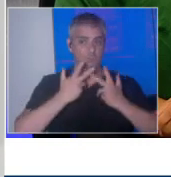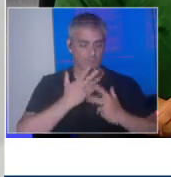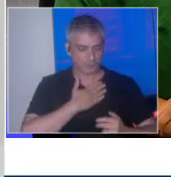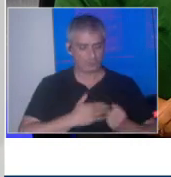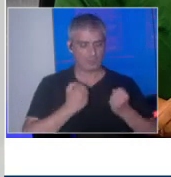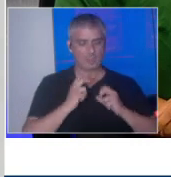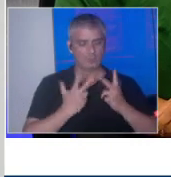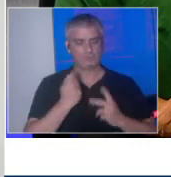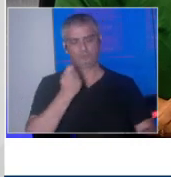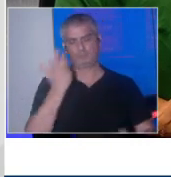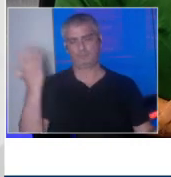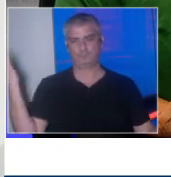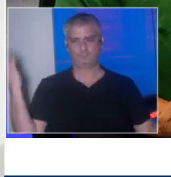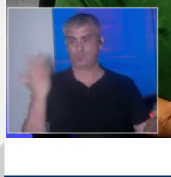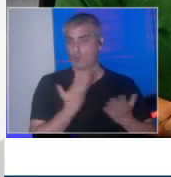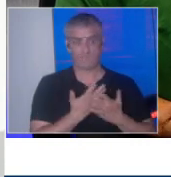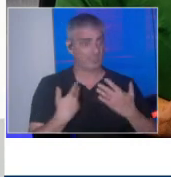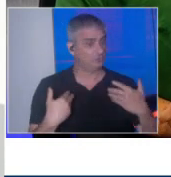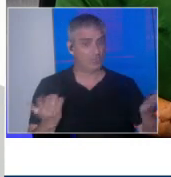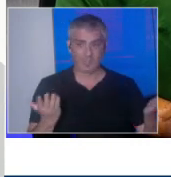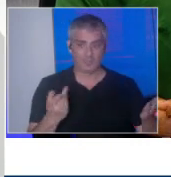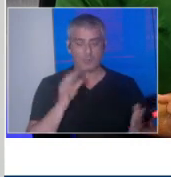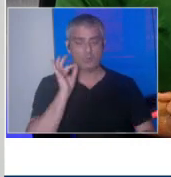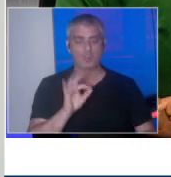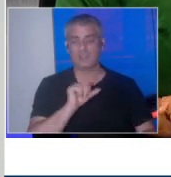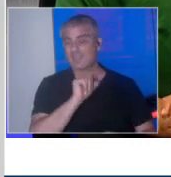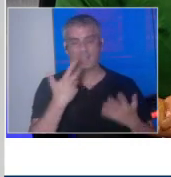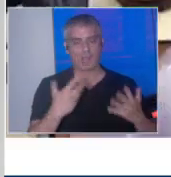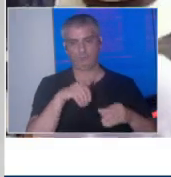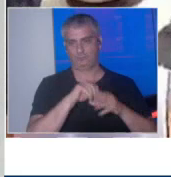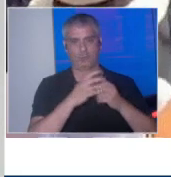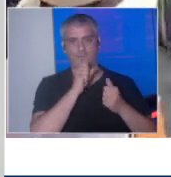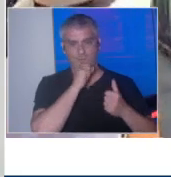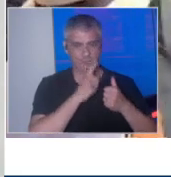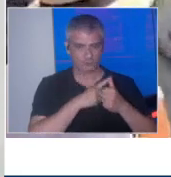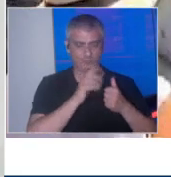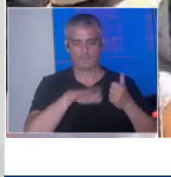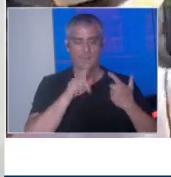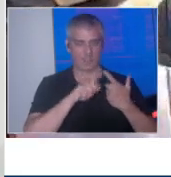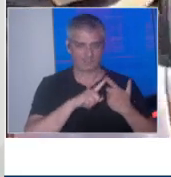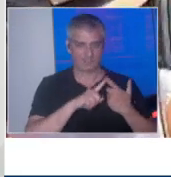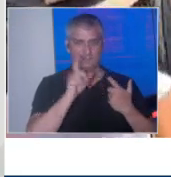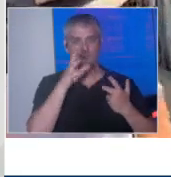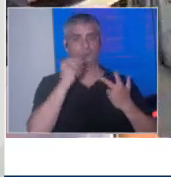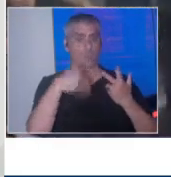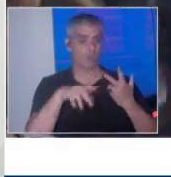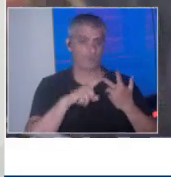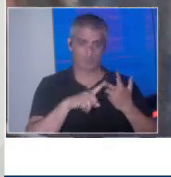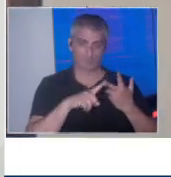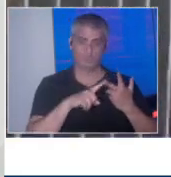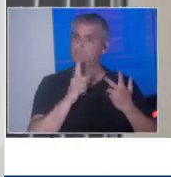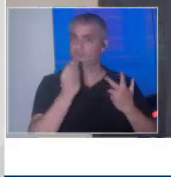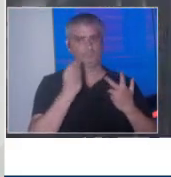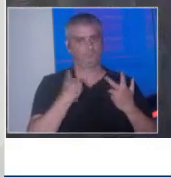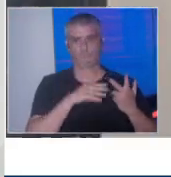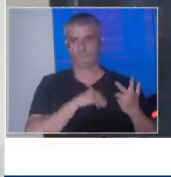שרוצה תחבורה ציבורית בשבת. העובדה שאין תחבורה ציבורית בשבת פוגעת בחלשים בחברה, פוגעת בקשישים, פוגעת בילדים, פוגעת בבעלי מוגבלויות, וזה